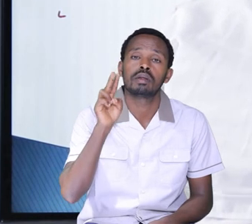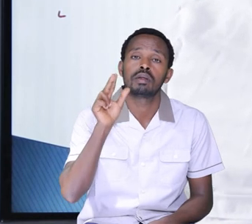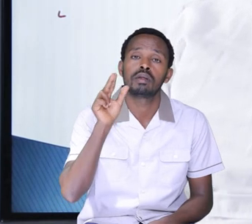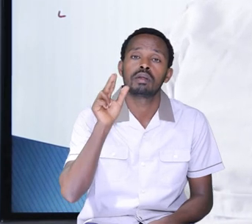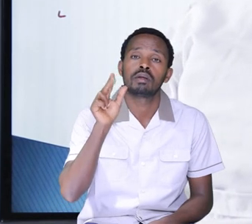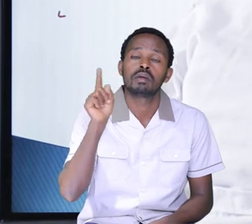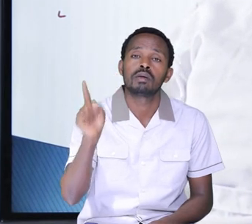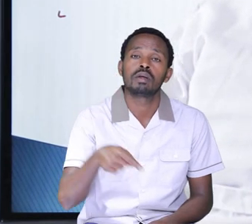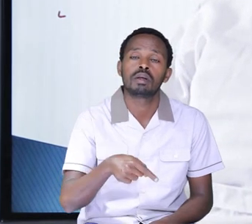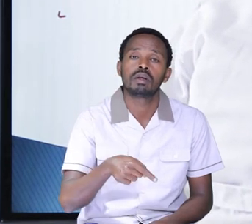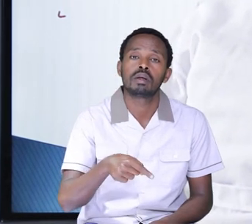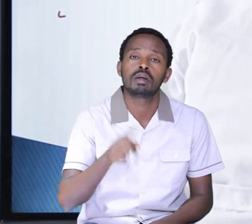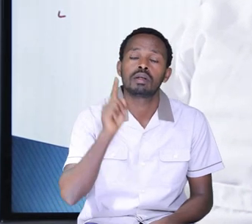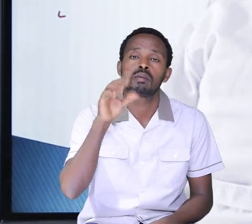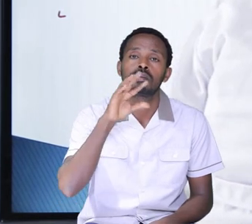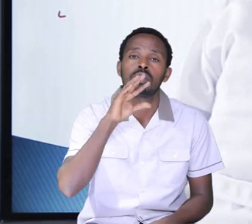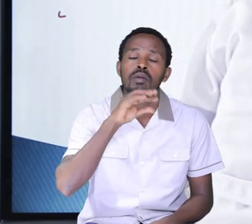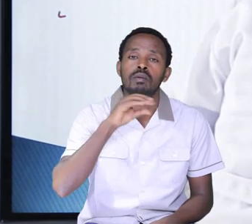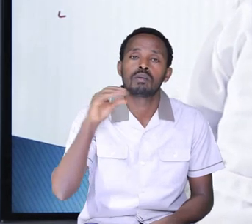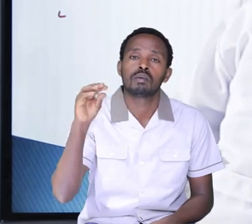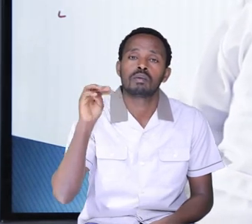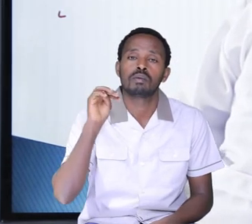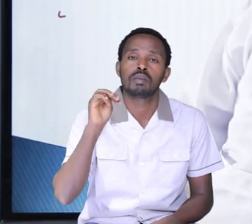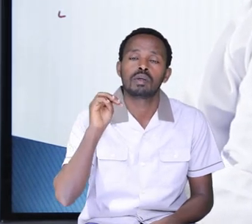irraan 101 meetira. Kana jechuun